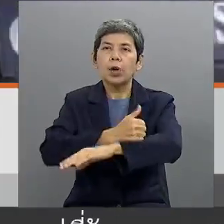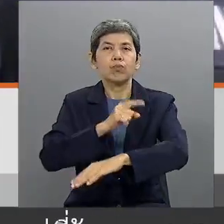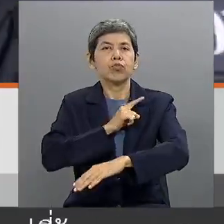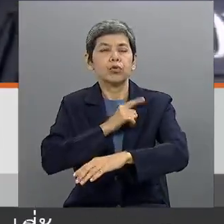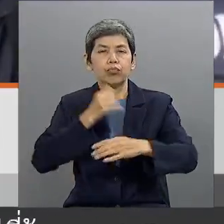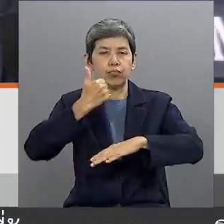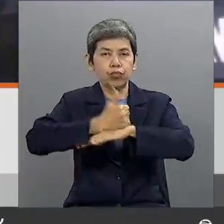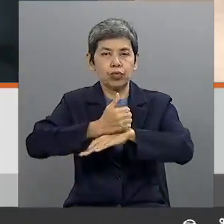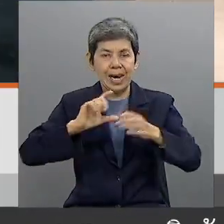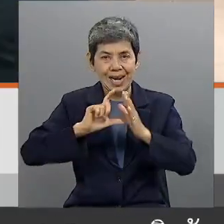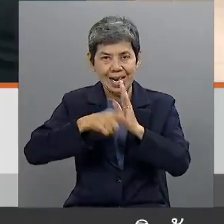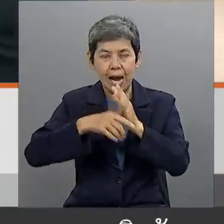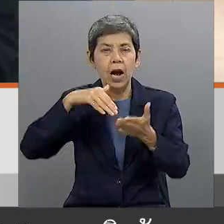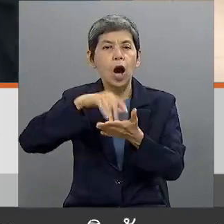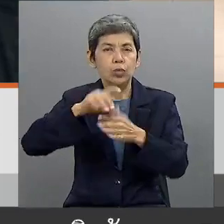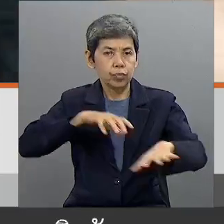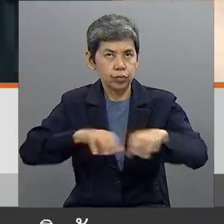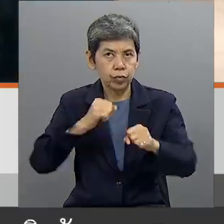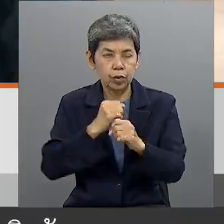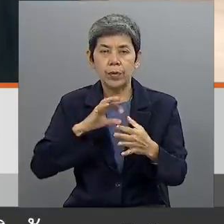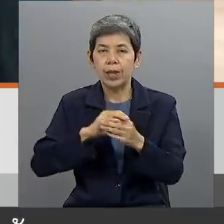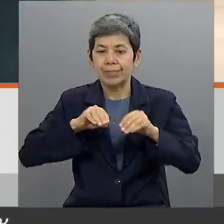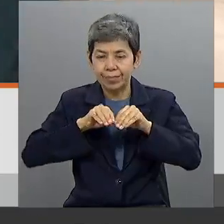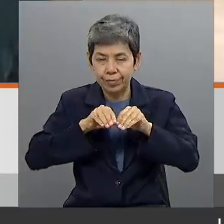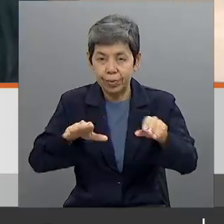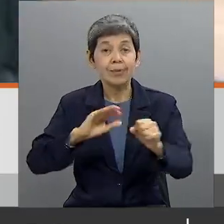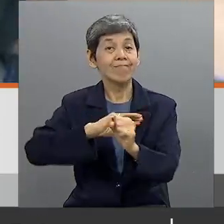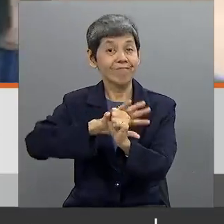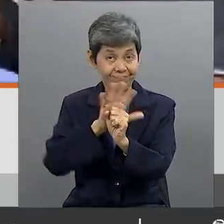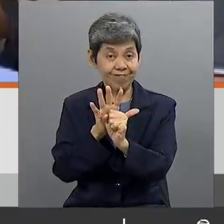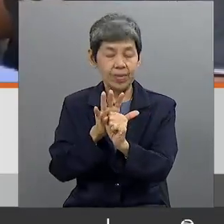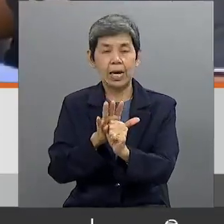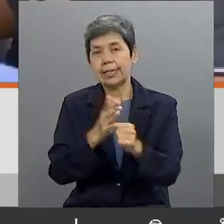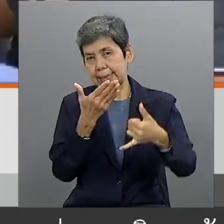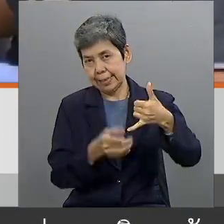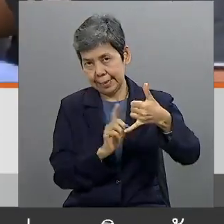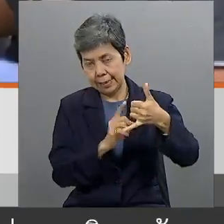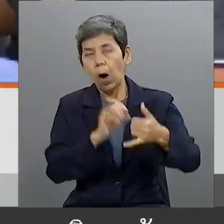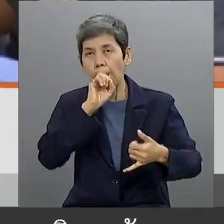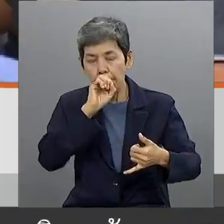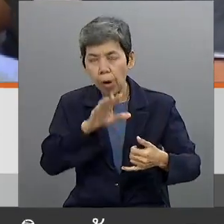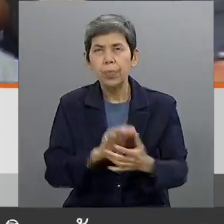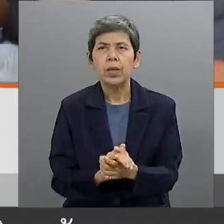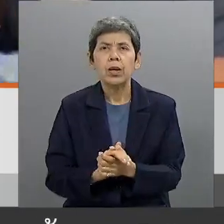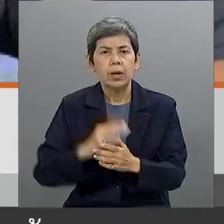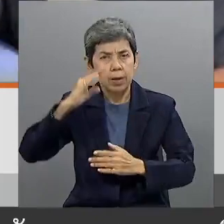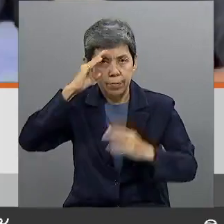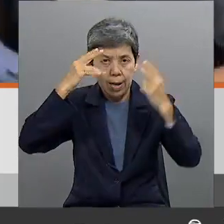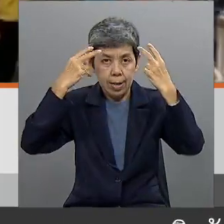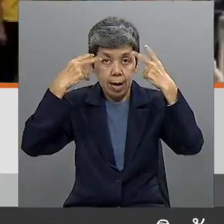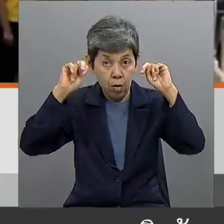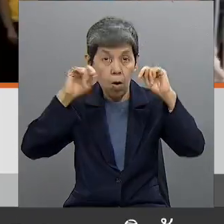เลขาธิการศูนย์บริหารสถานการณ์การแพร่ระบาดของโรคไวรัสคอมพิวเตอร์ 19ระบุว่าพลเอกประยุทธ์จันทร์โอชานายกรัฐมนตรี